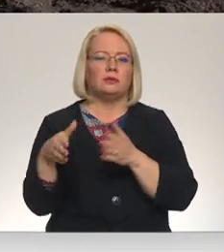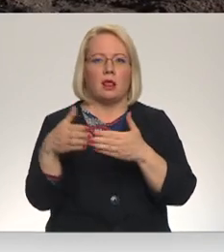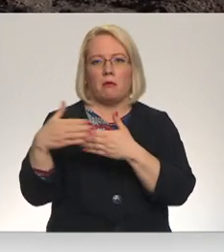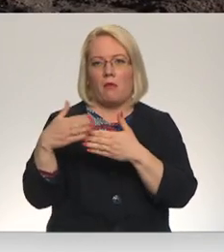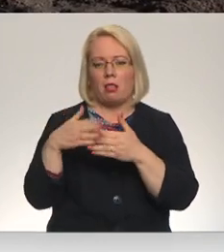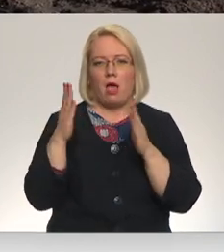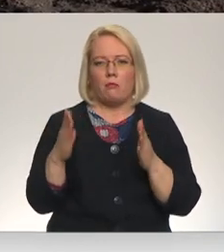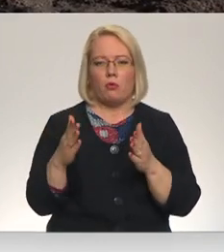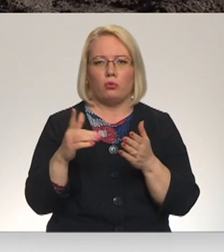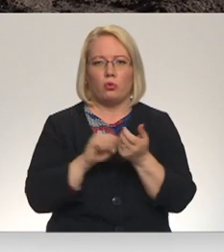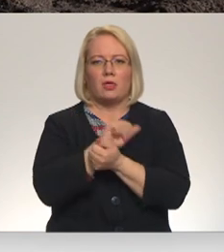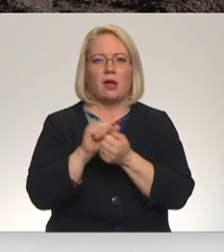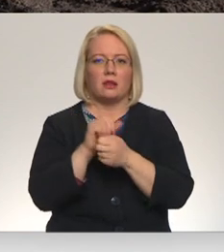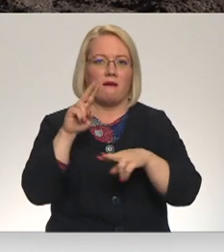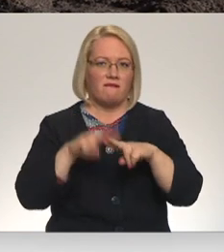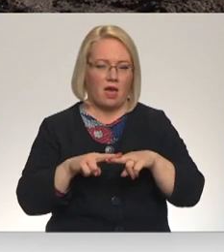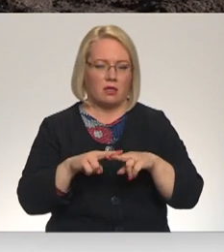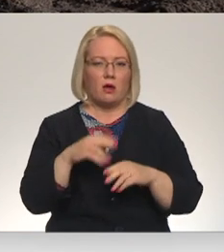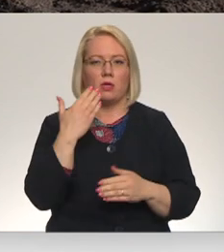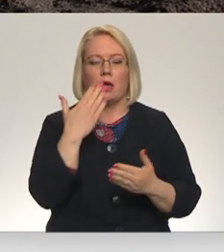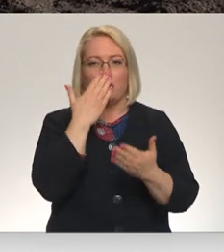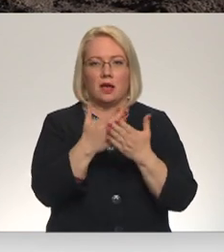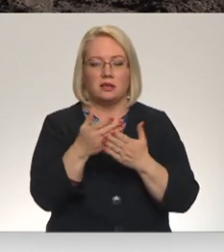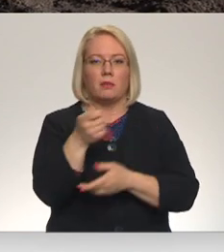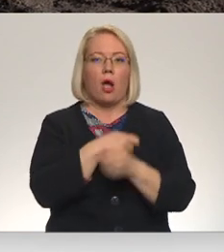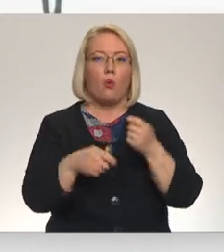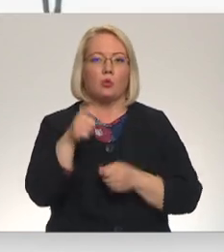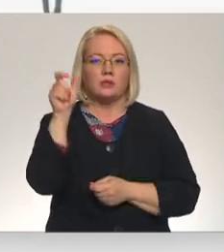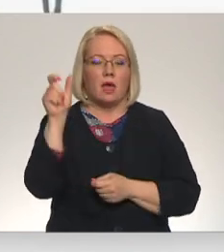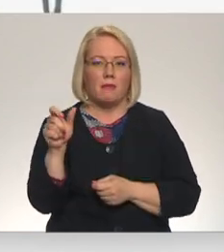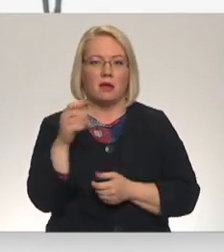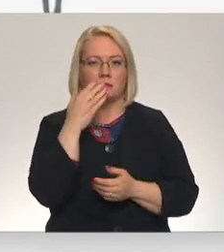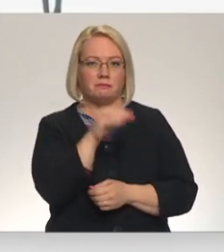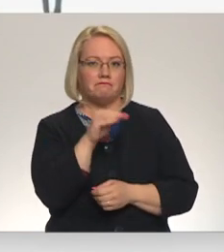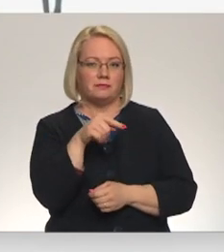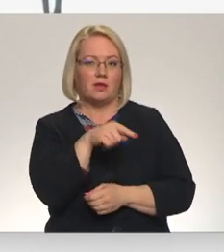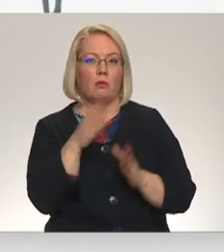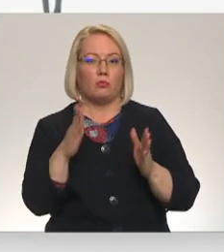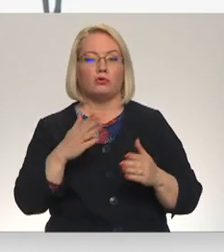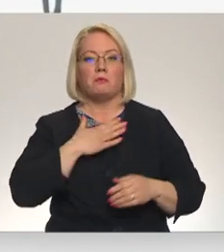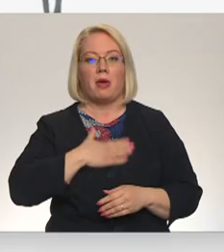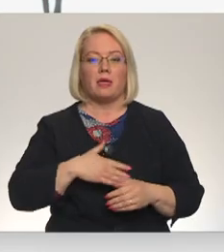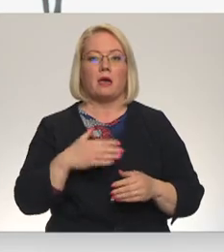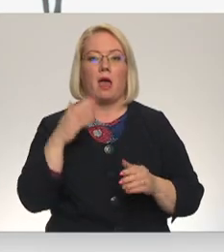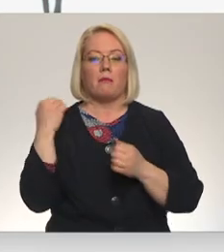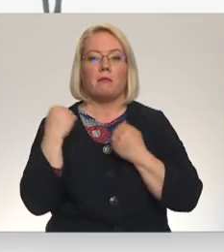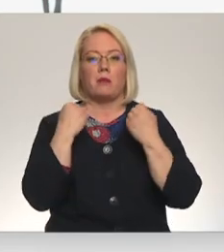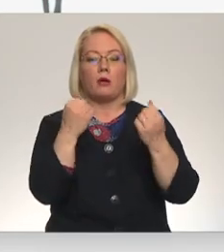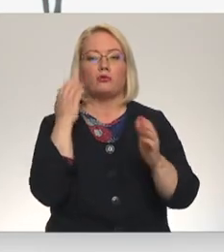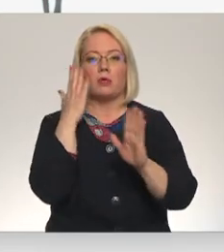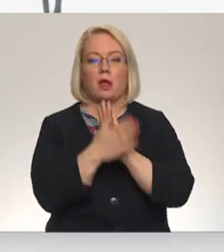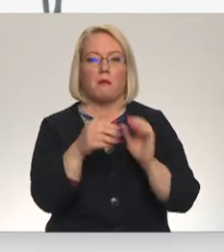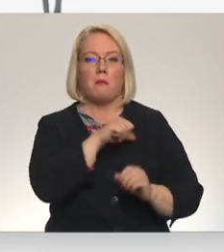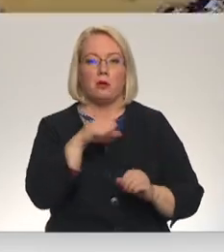tāda degradēta vieta, bet šobrīd mēs redzam, ka uzņēmējs vērst to, ka mums šeit būs patīkami braucot garām gan pašiem, gan